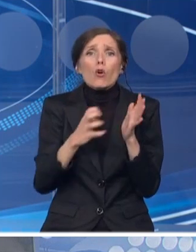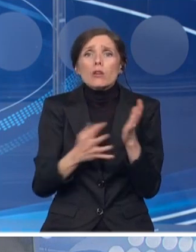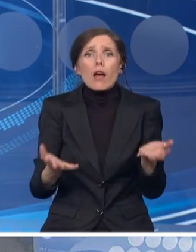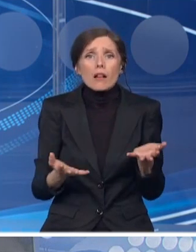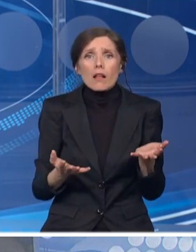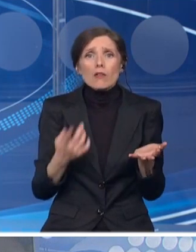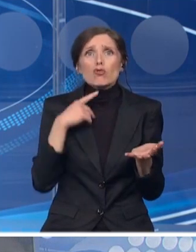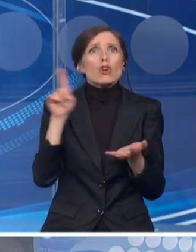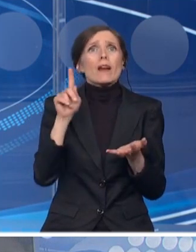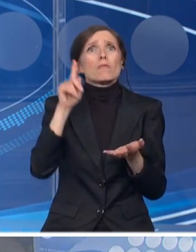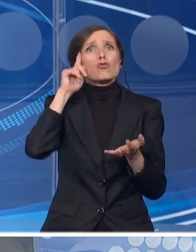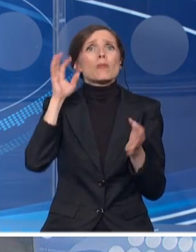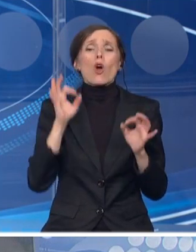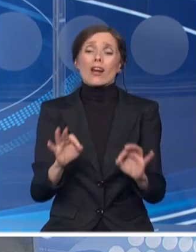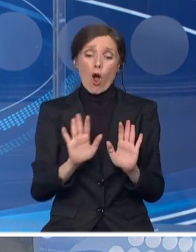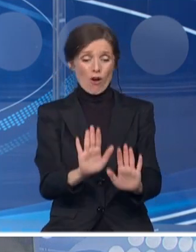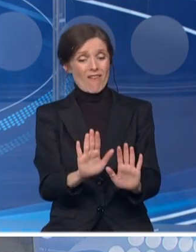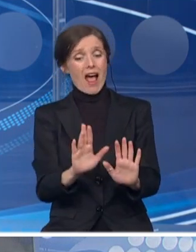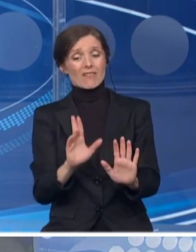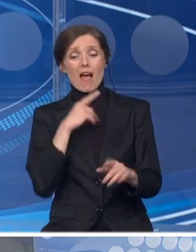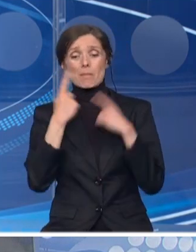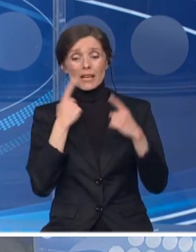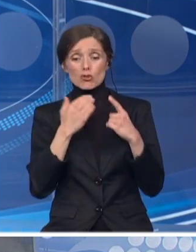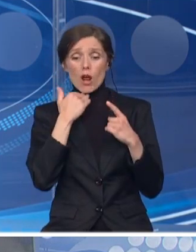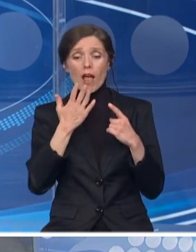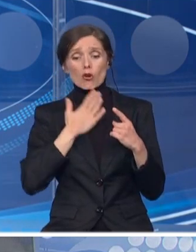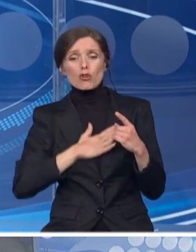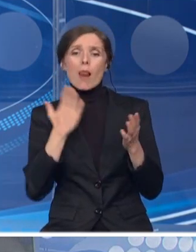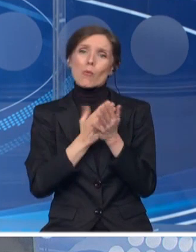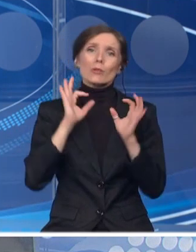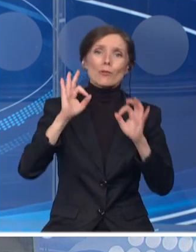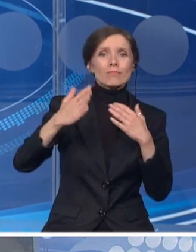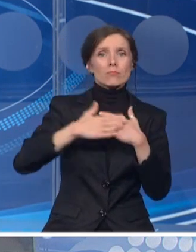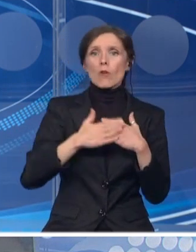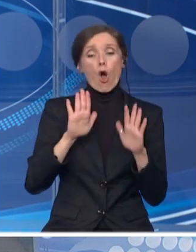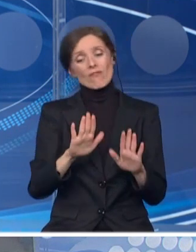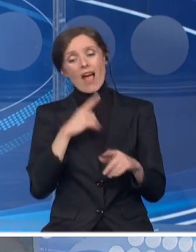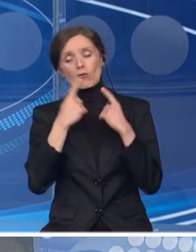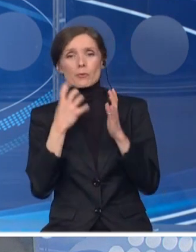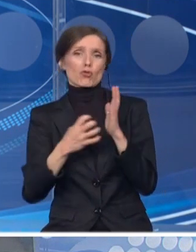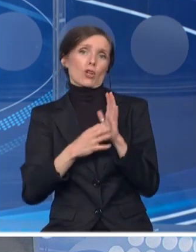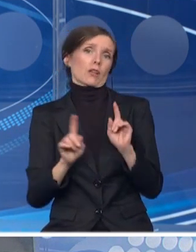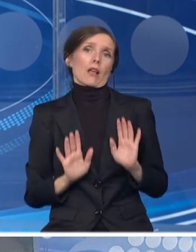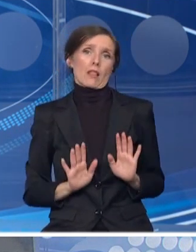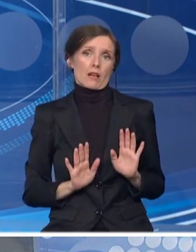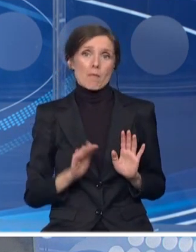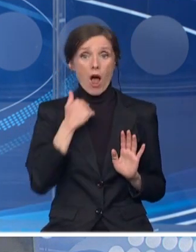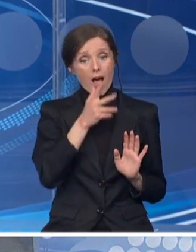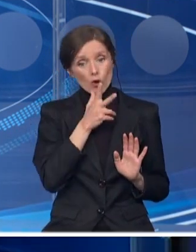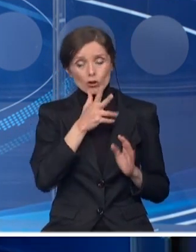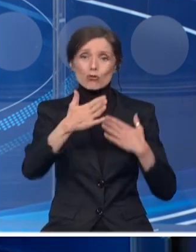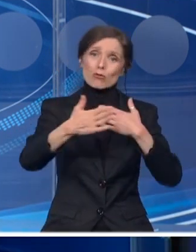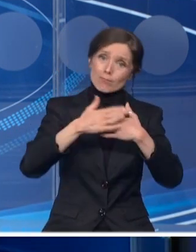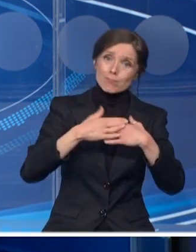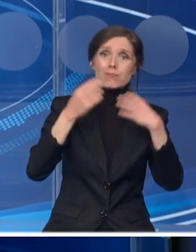nastavimo racionalno ovom retorikom u smeru građenja dobrosusedskih odnosa. Ako hoćete da gradimo dobrosusedske odnose,